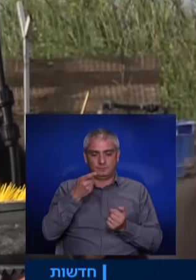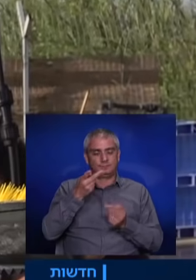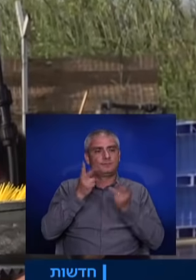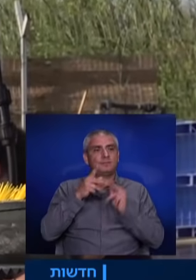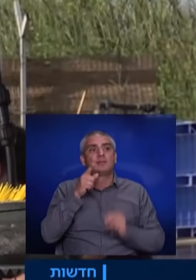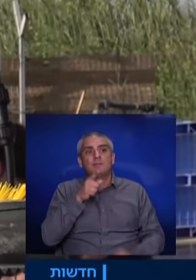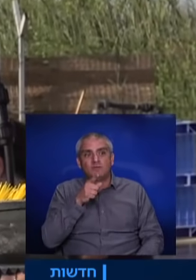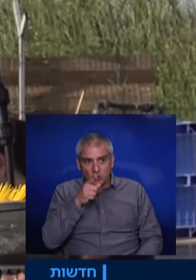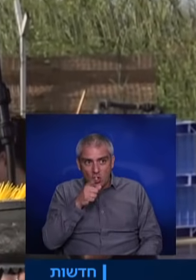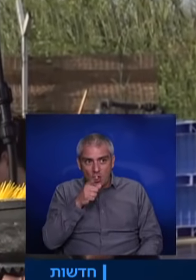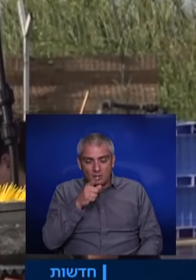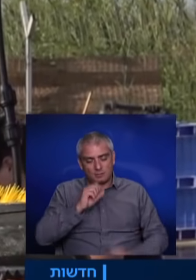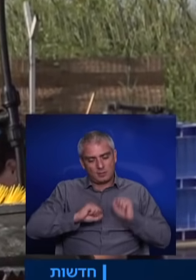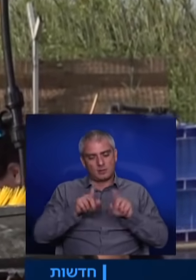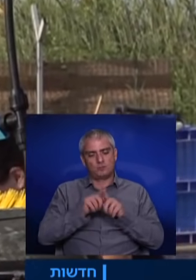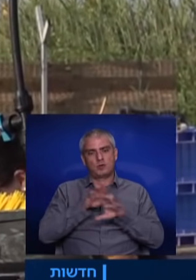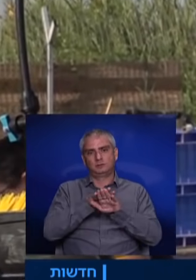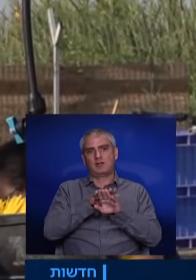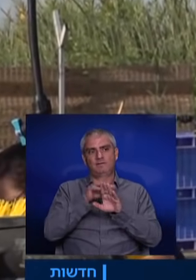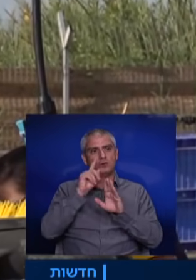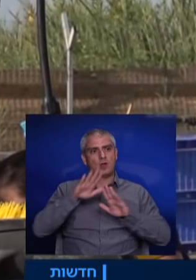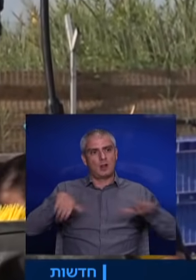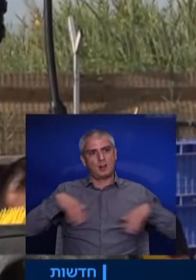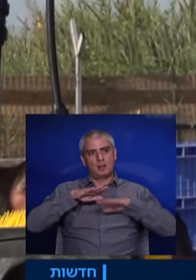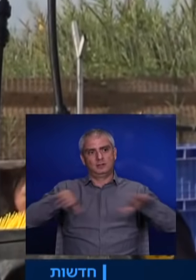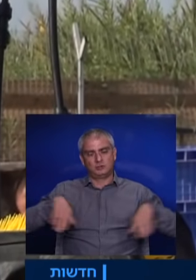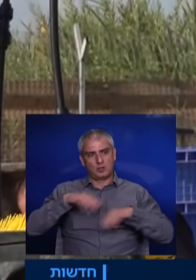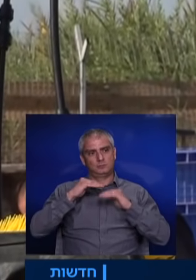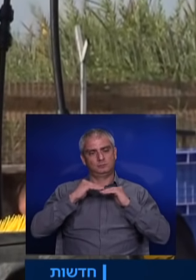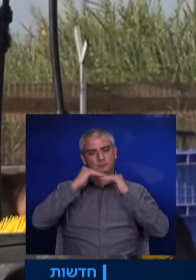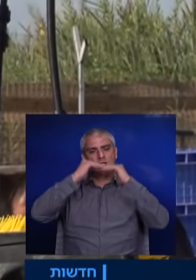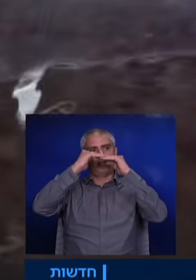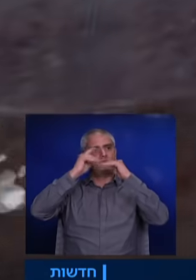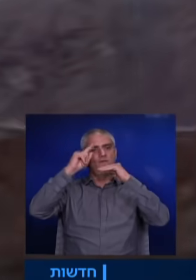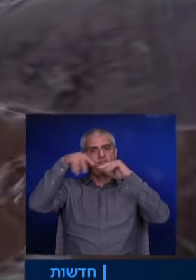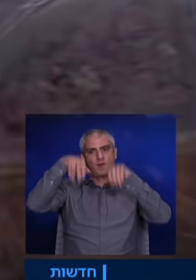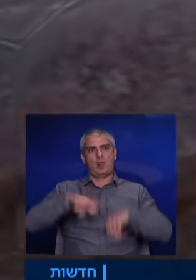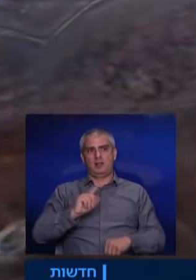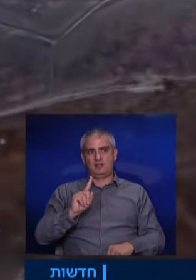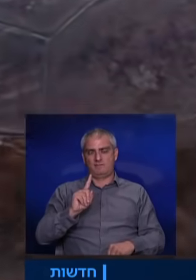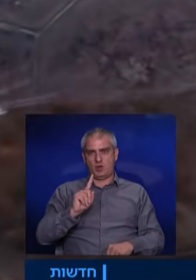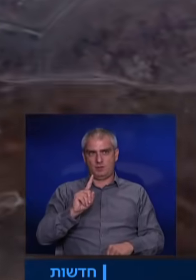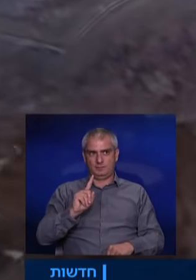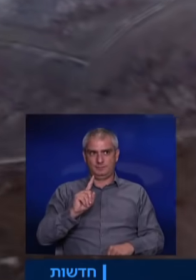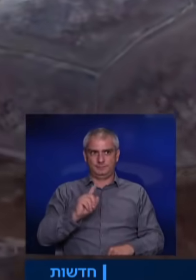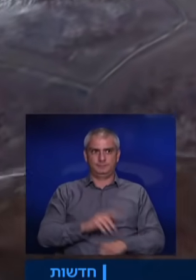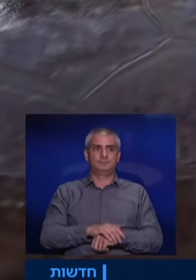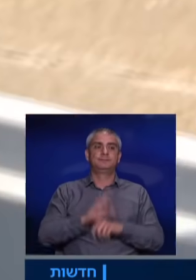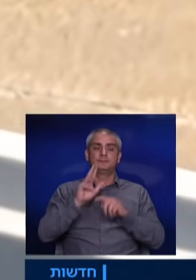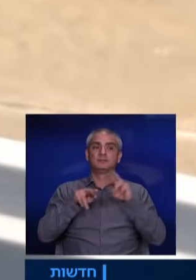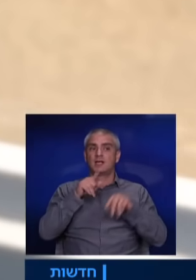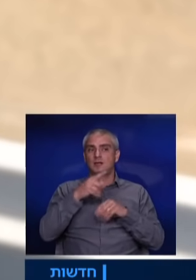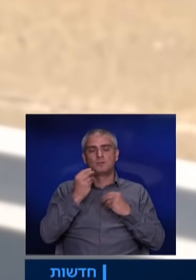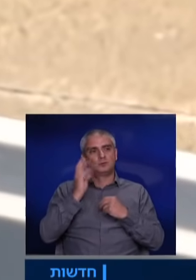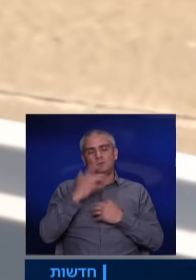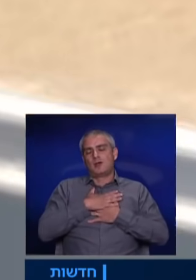לו להתנהג כמו צב, מאפשר לו לשחות במפלס גבוה ולא לטבוע. יש בחיה הזאת